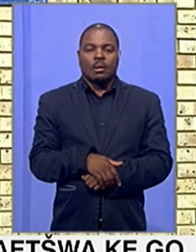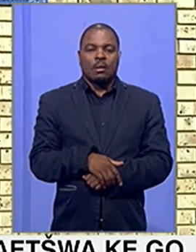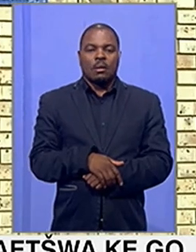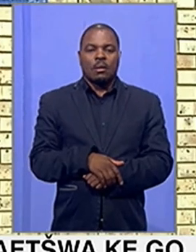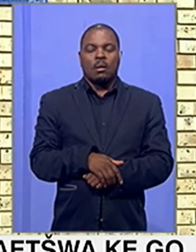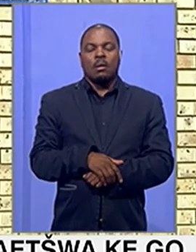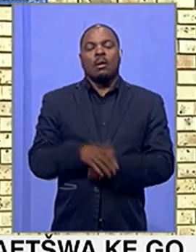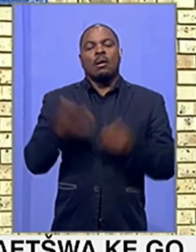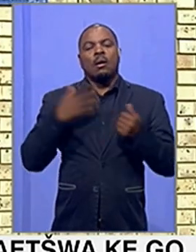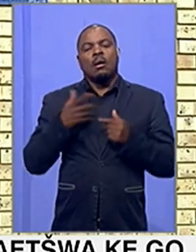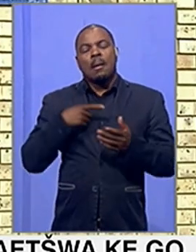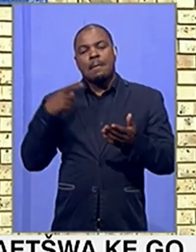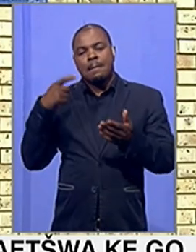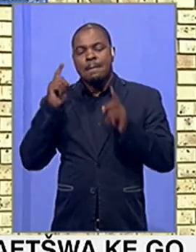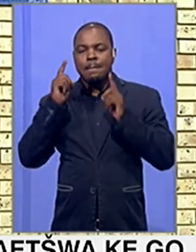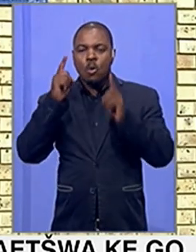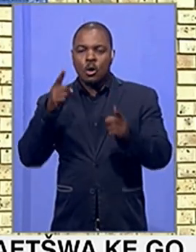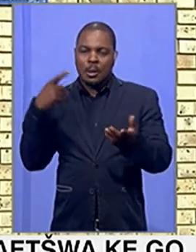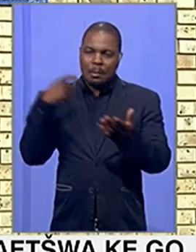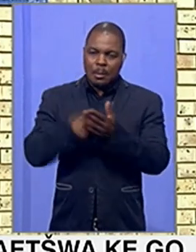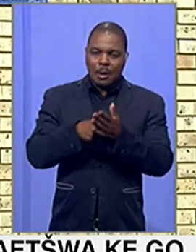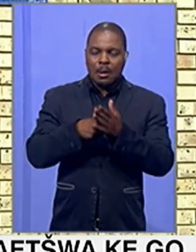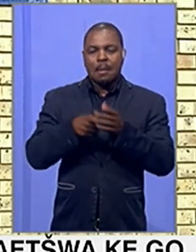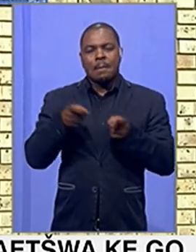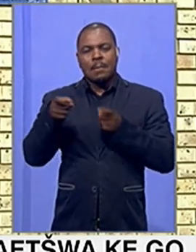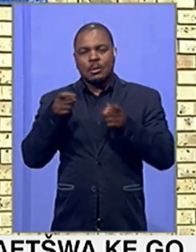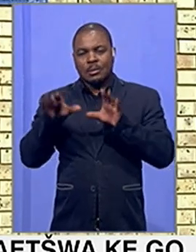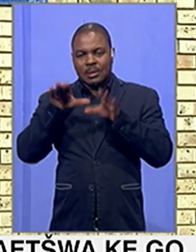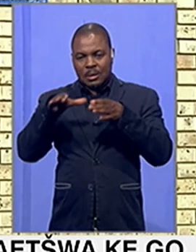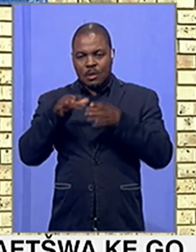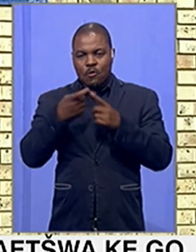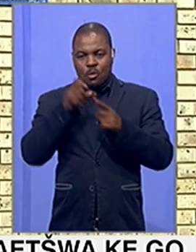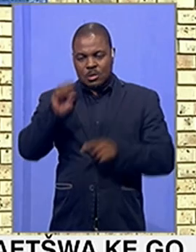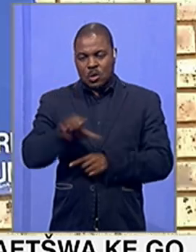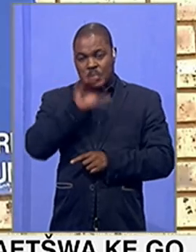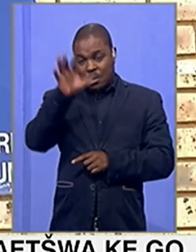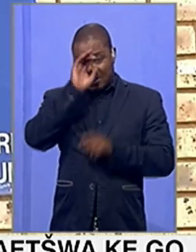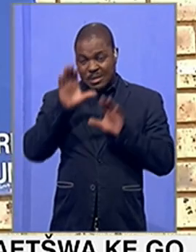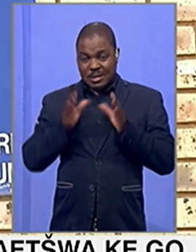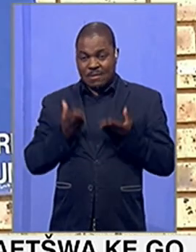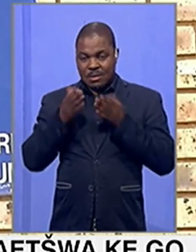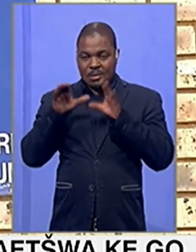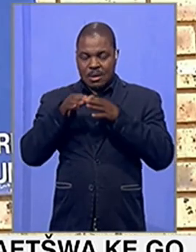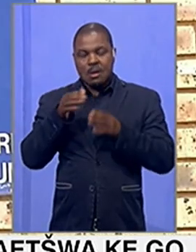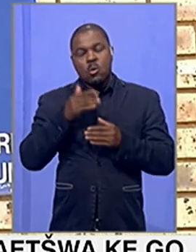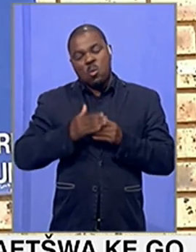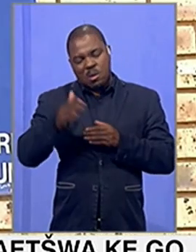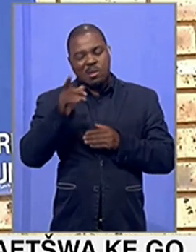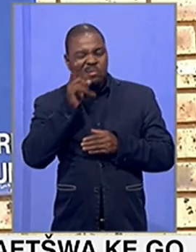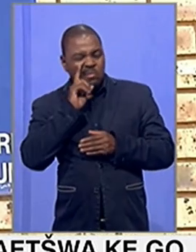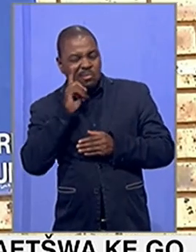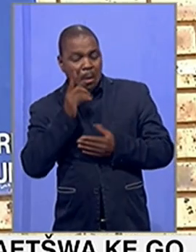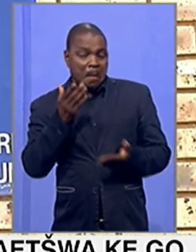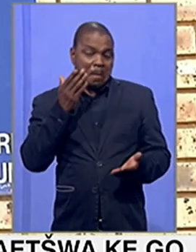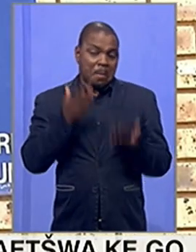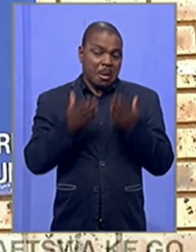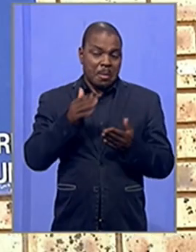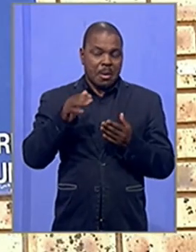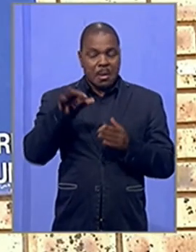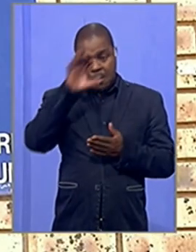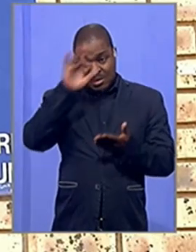ya Supply Chain Management ya sepodisi sa Aforika Borwa ba santse ba tla totobatsa gore a seteišene seno sa sepodisi kwa